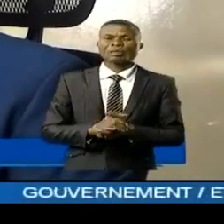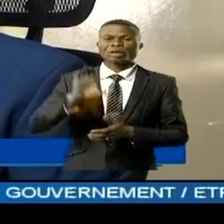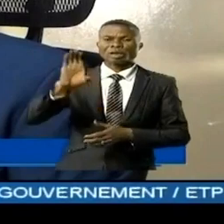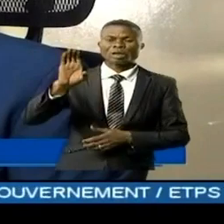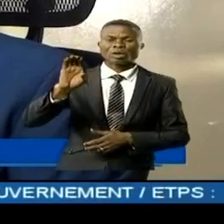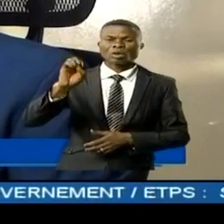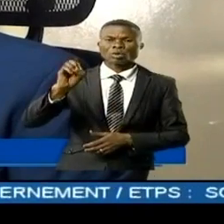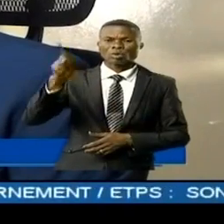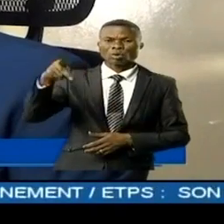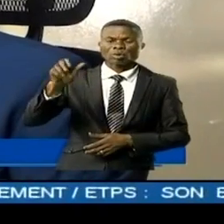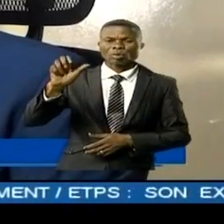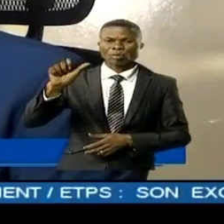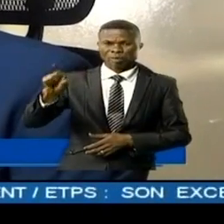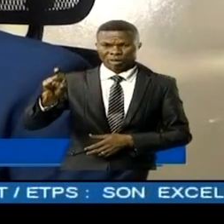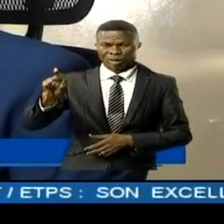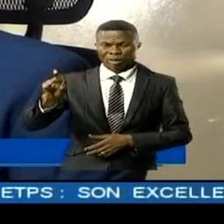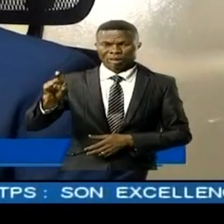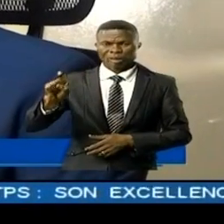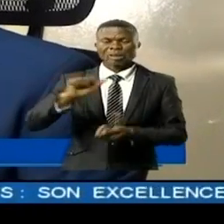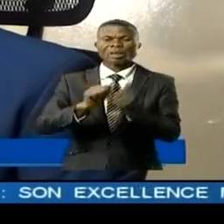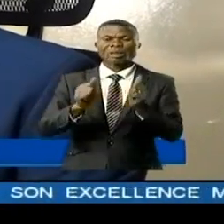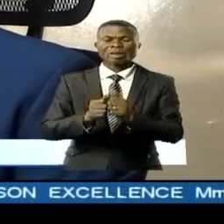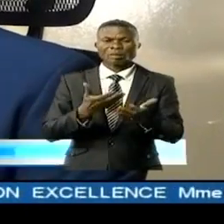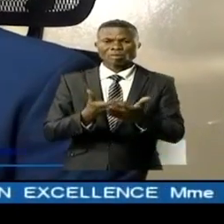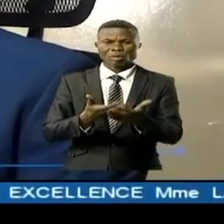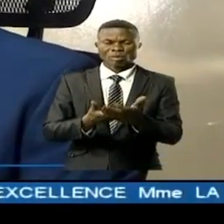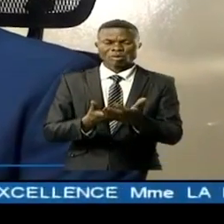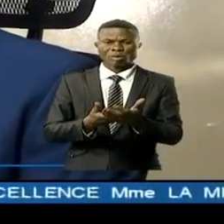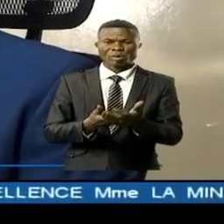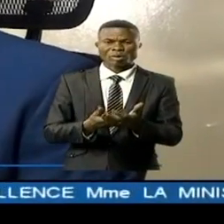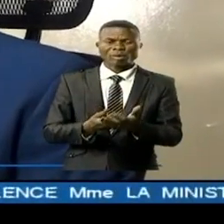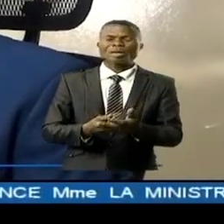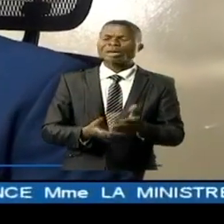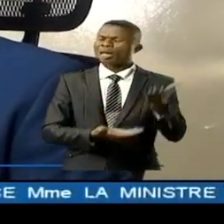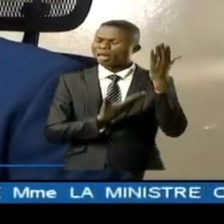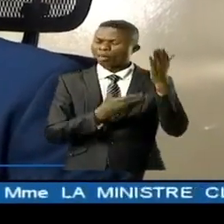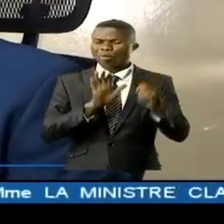l'arrimage de la fomac aux textes fondamentaux